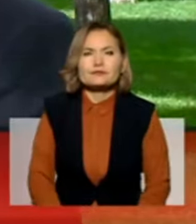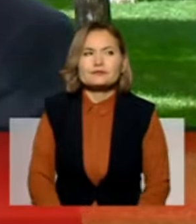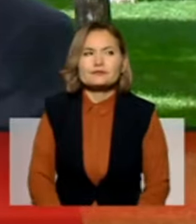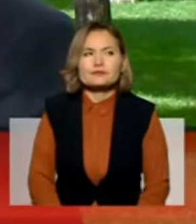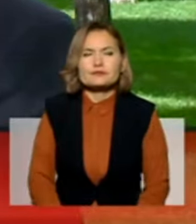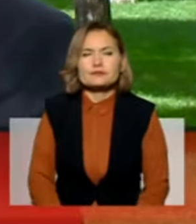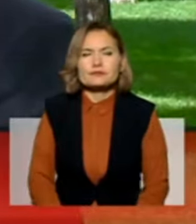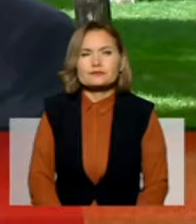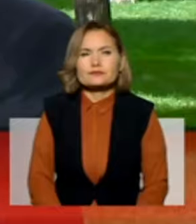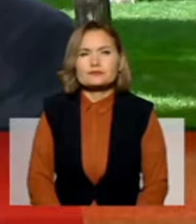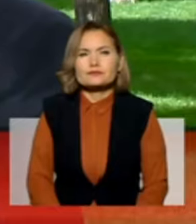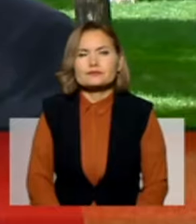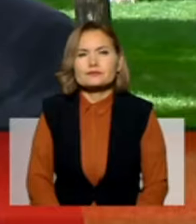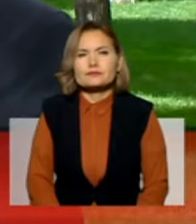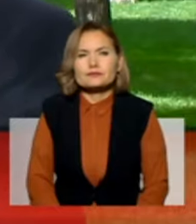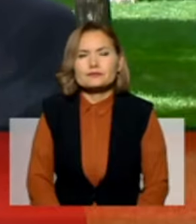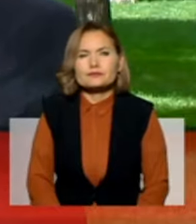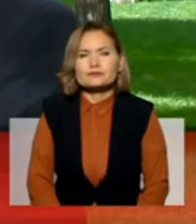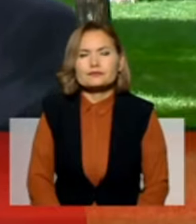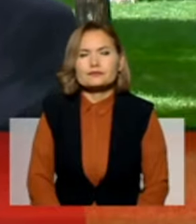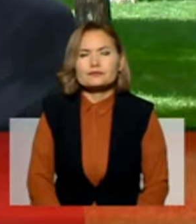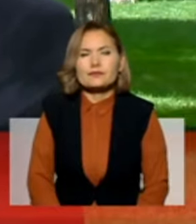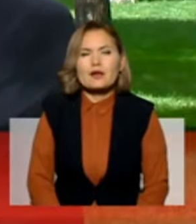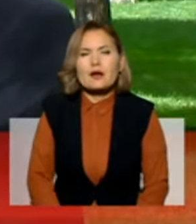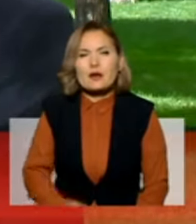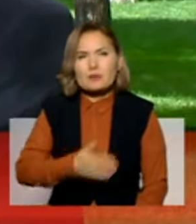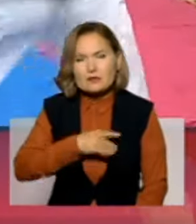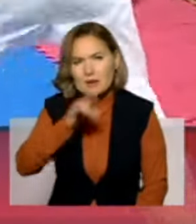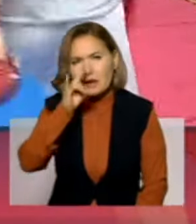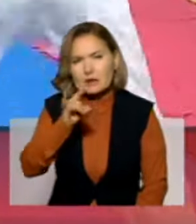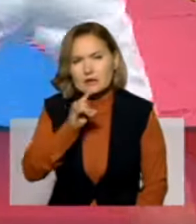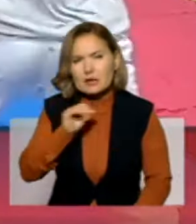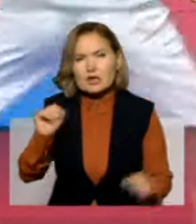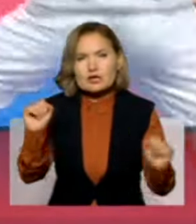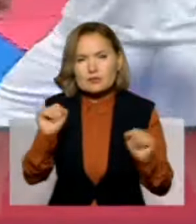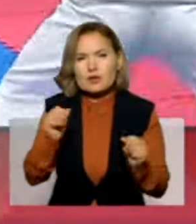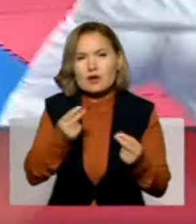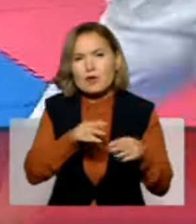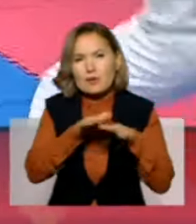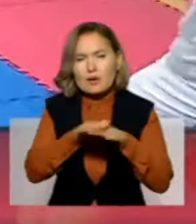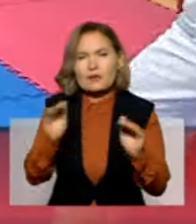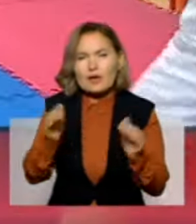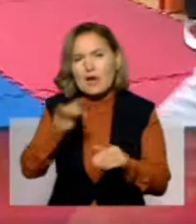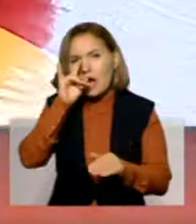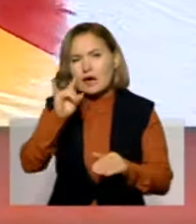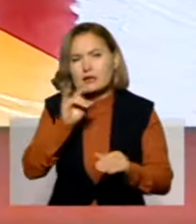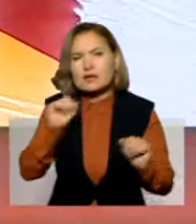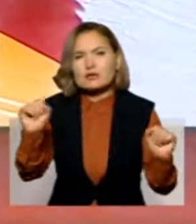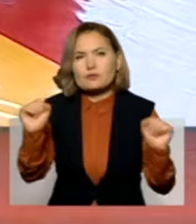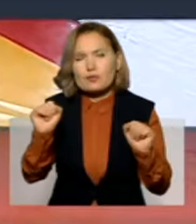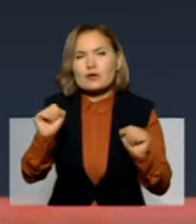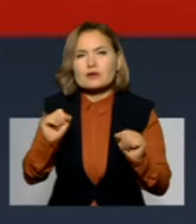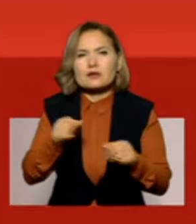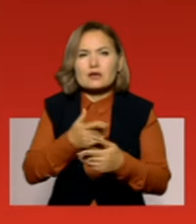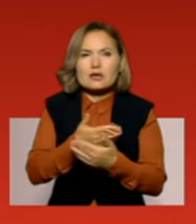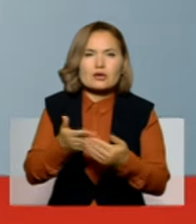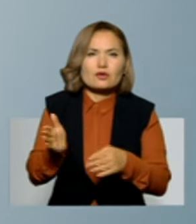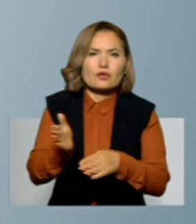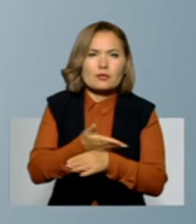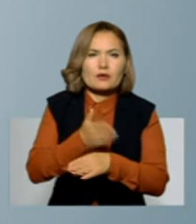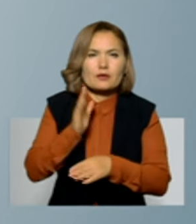сонда 20-ға жуық спорт түрлері қаржыландырады. Бізде соған келуіміз керек. Ал Қазақстанда қанша спорт түрі қалады?